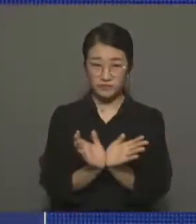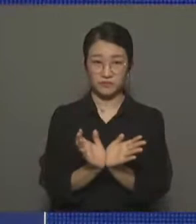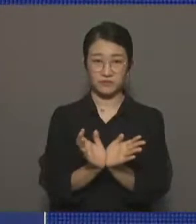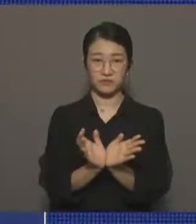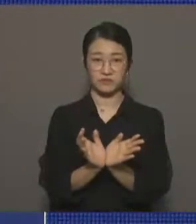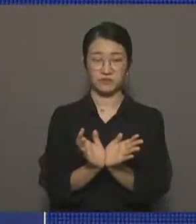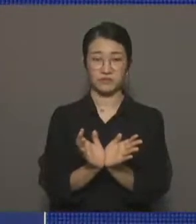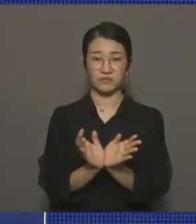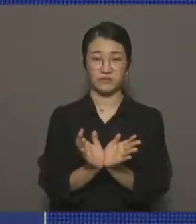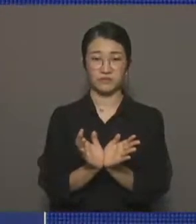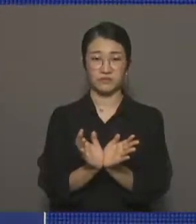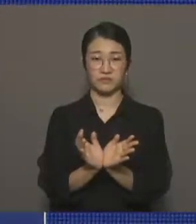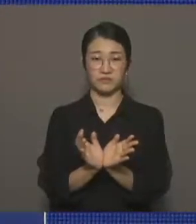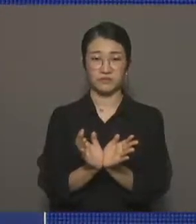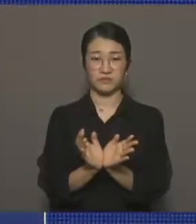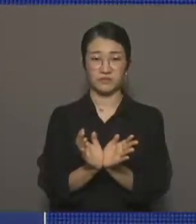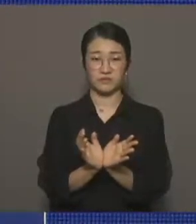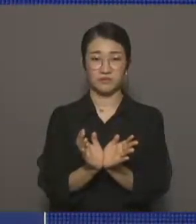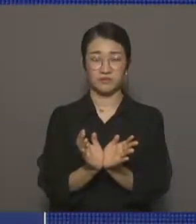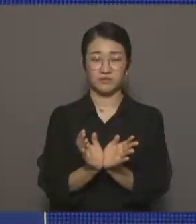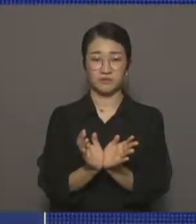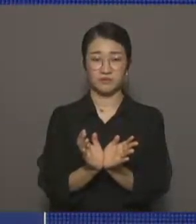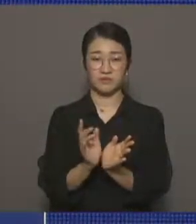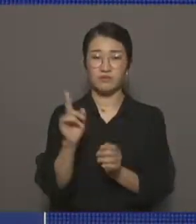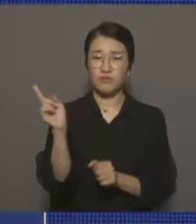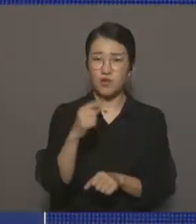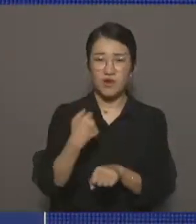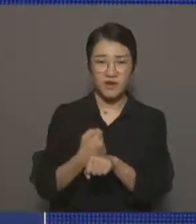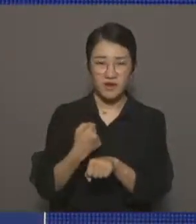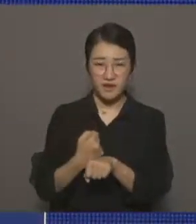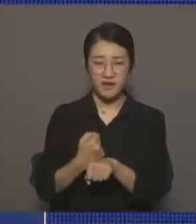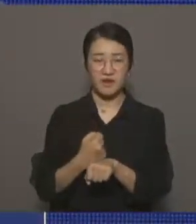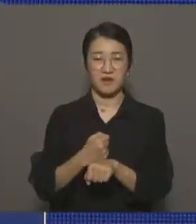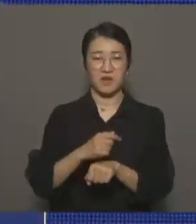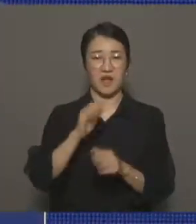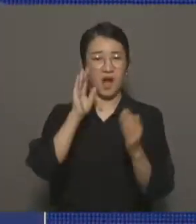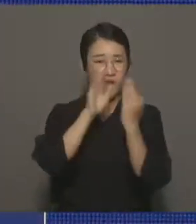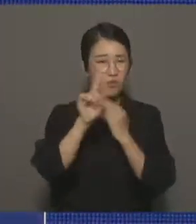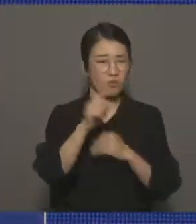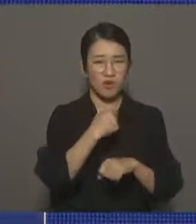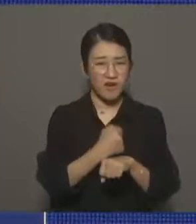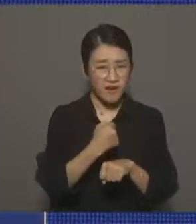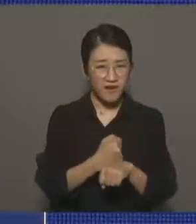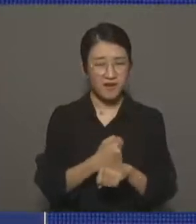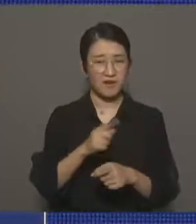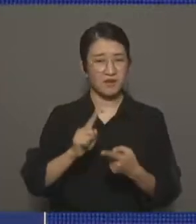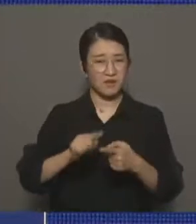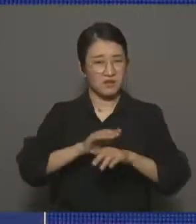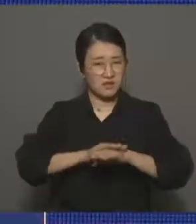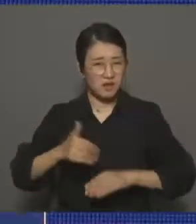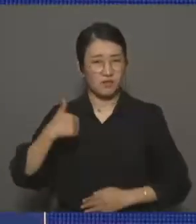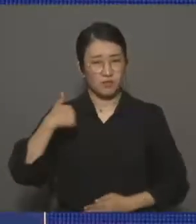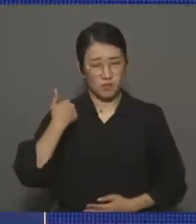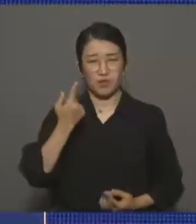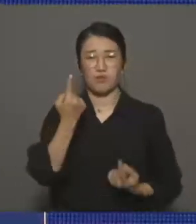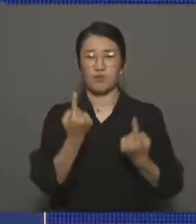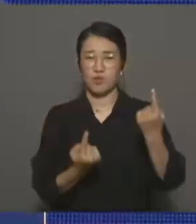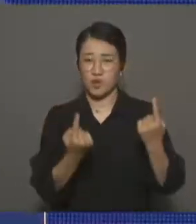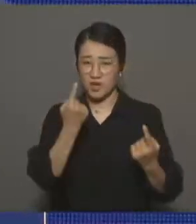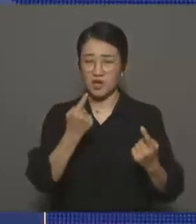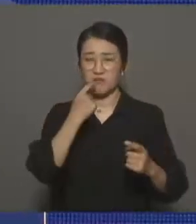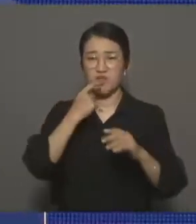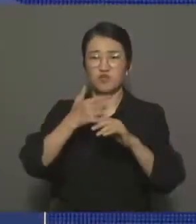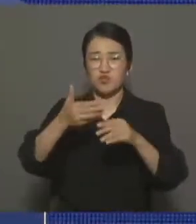가겠습니다. 민주당이 무엇을 해왔는지 우리가 앞으로 뭘 할지를 잘 모르는 사람보다 민주당의 노선을